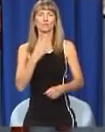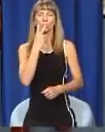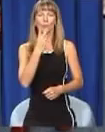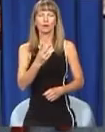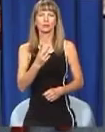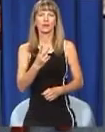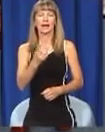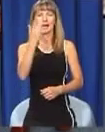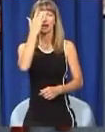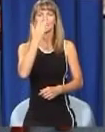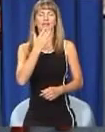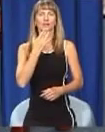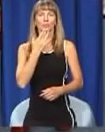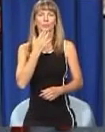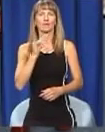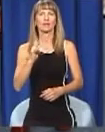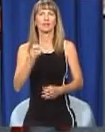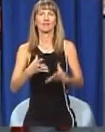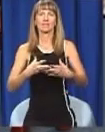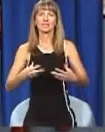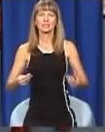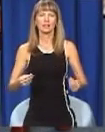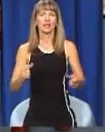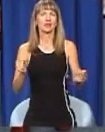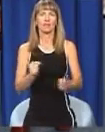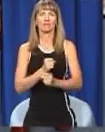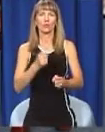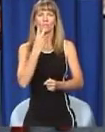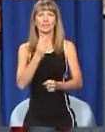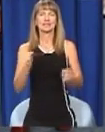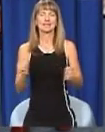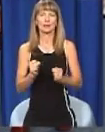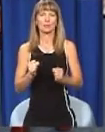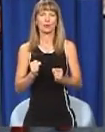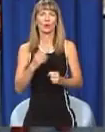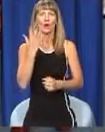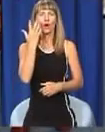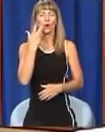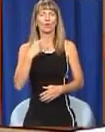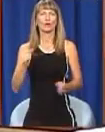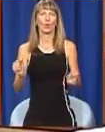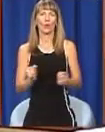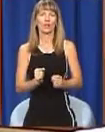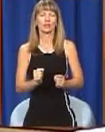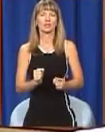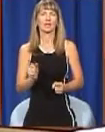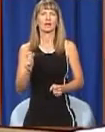побачити влітку і навесні, а не можна побачити взимку, в холодну погоду? Тому що